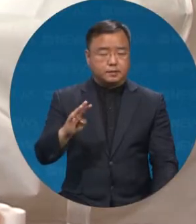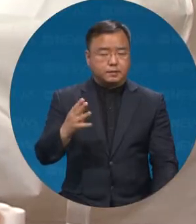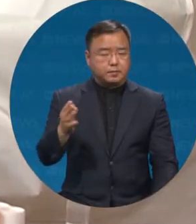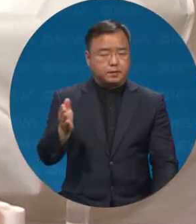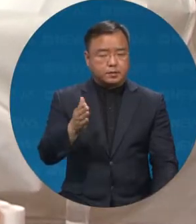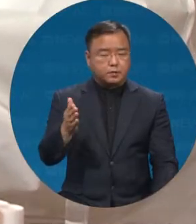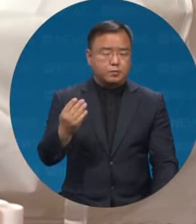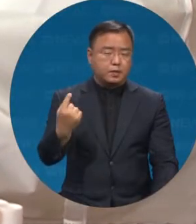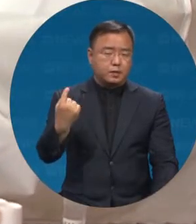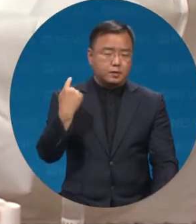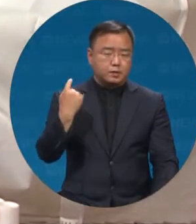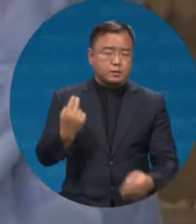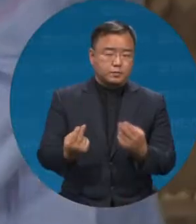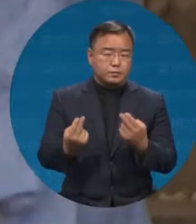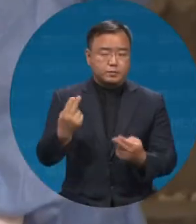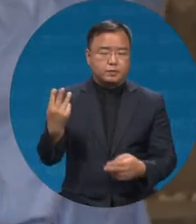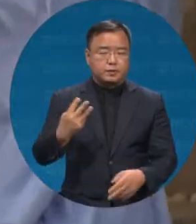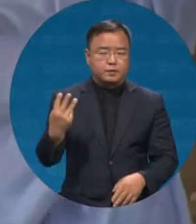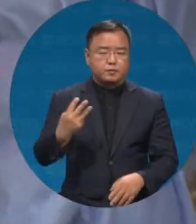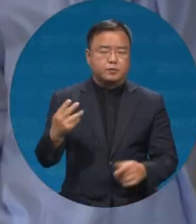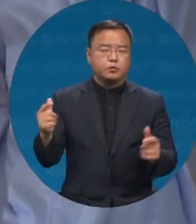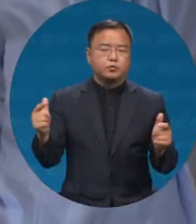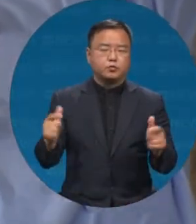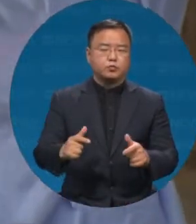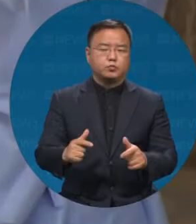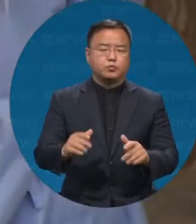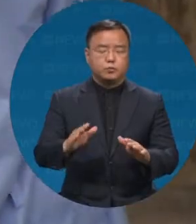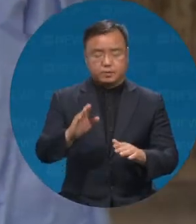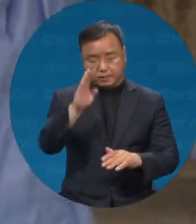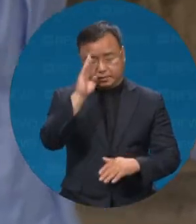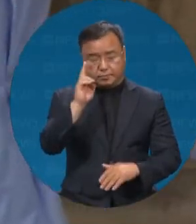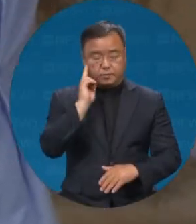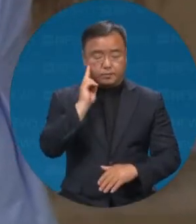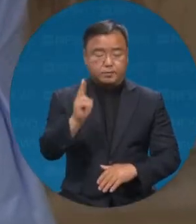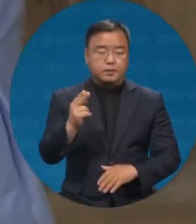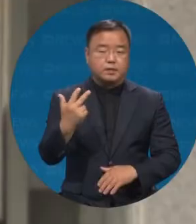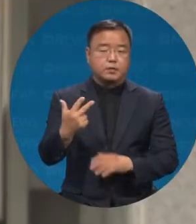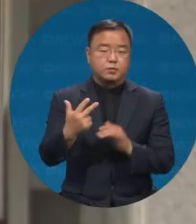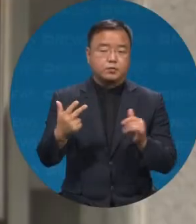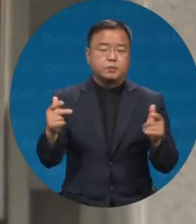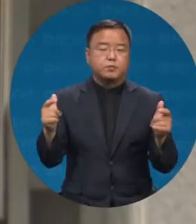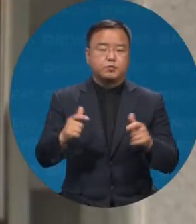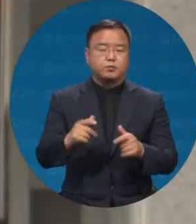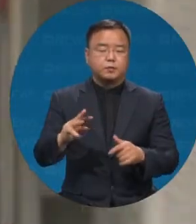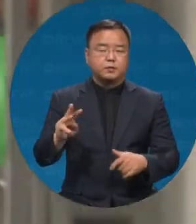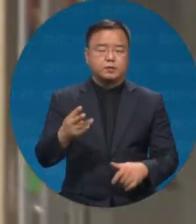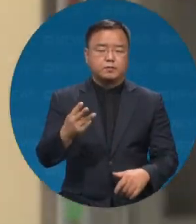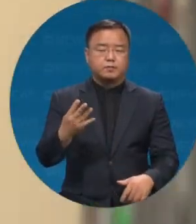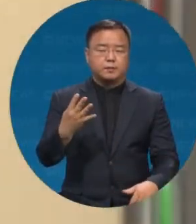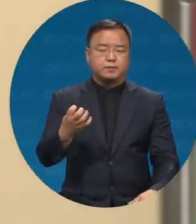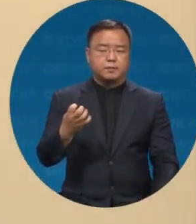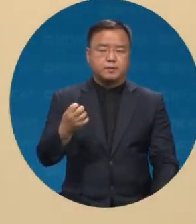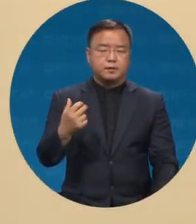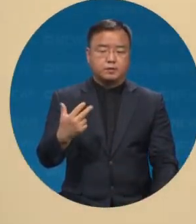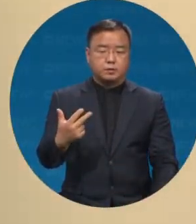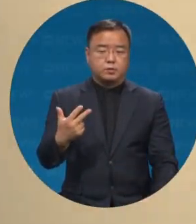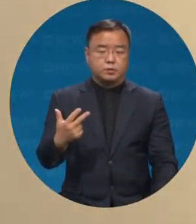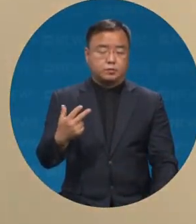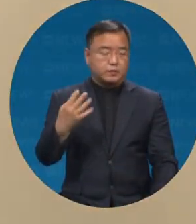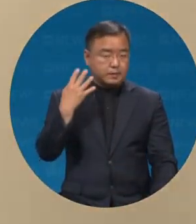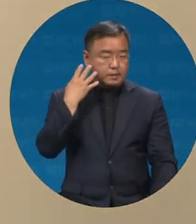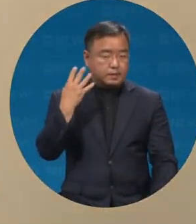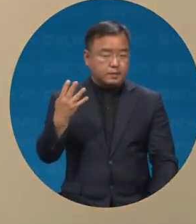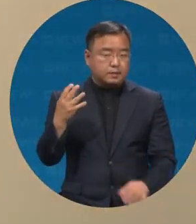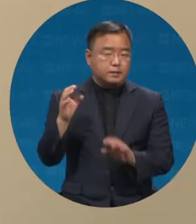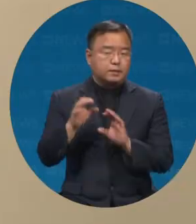3000여명 줄었습니다 위중 중환자 는 전날보다 7명 줄어든 300만 7명으로 날 째 300명